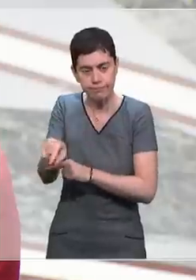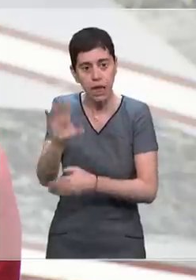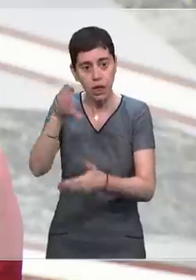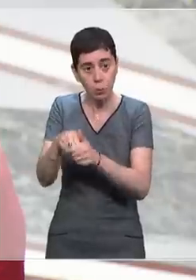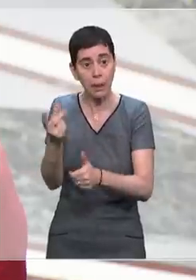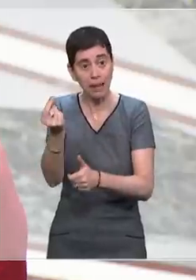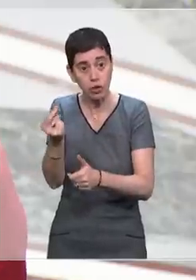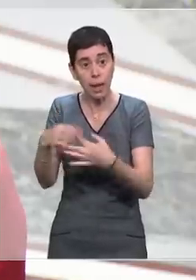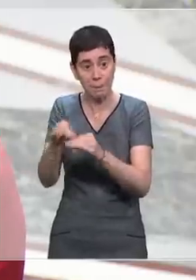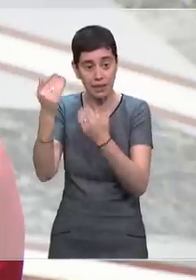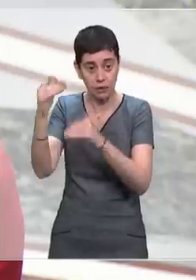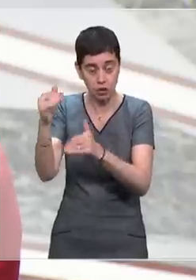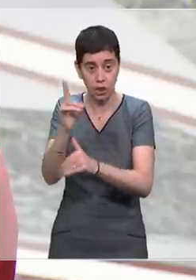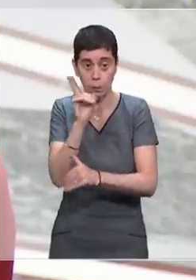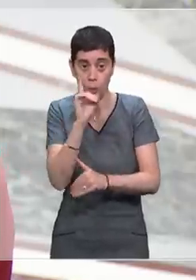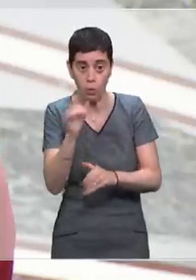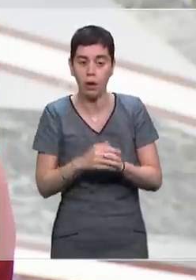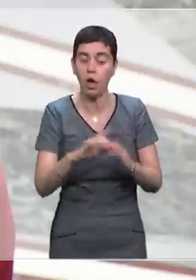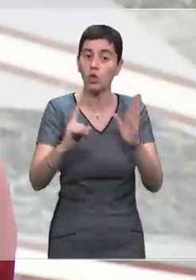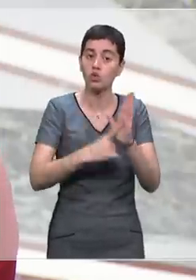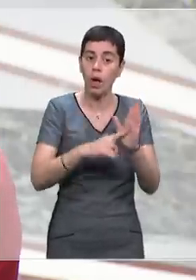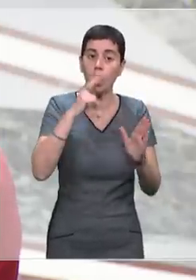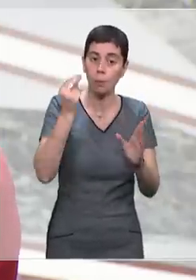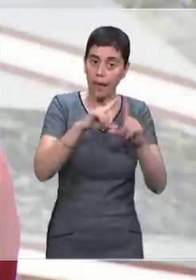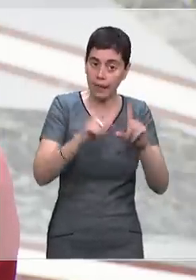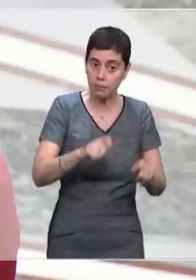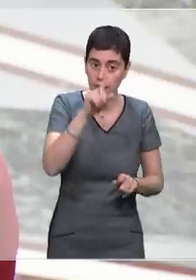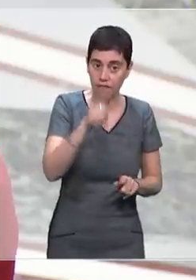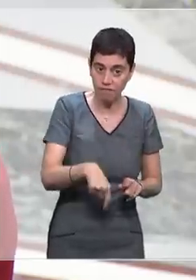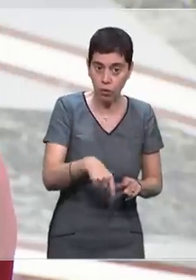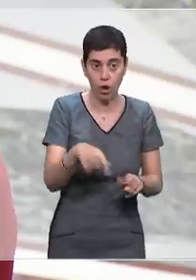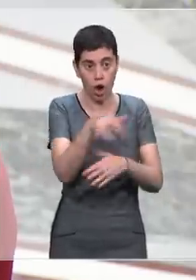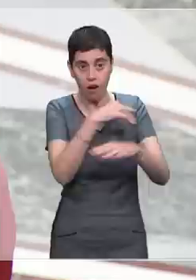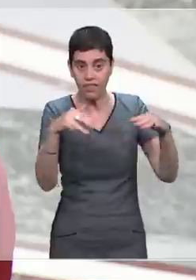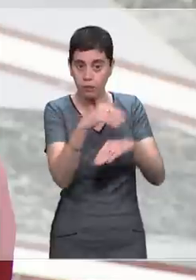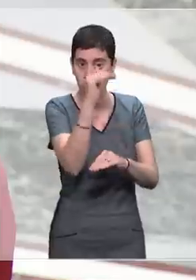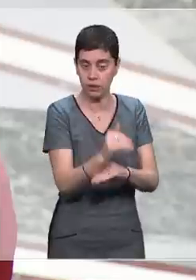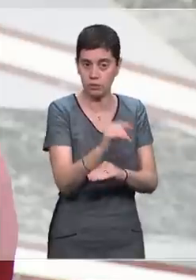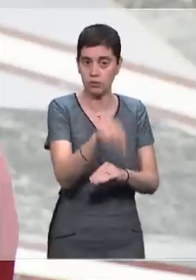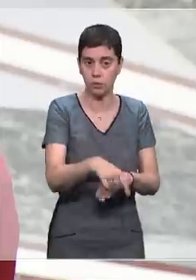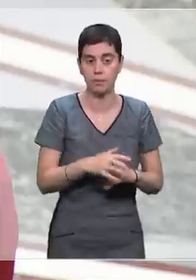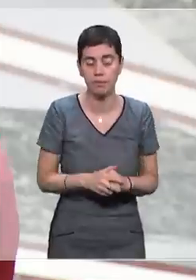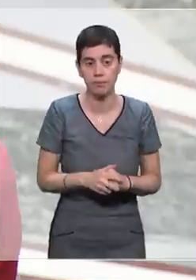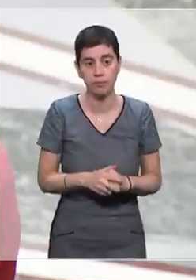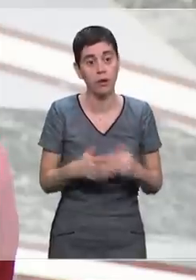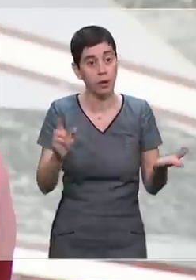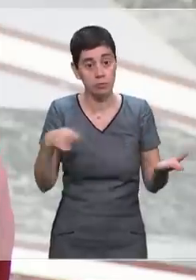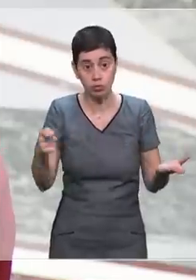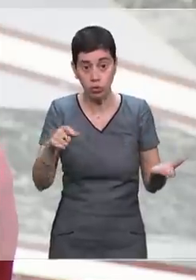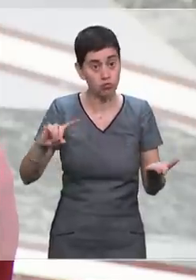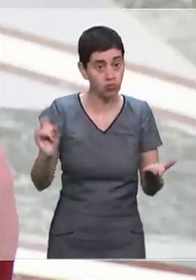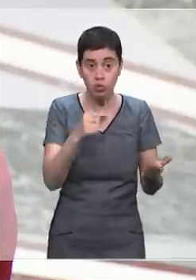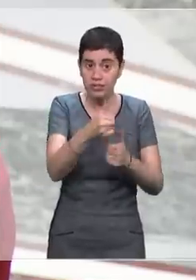l'étranger, afin de contribuer au respect des droits de l'homme et à la protection de l'environnement. Cette ambition doit être la même dans tous les